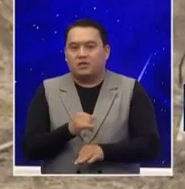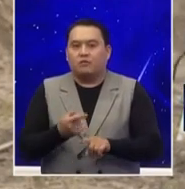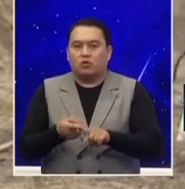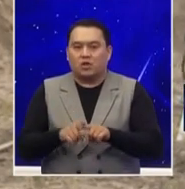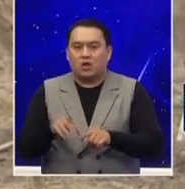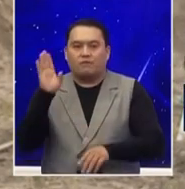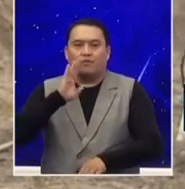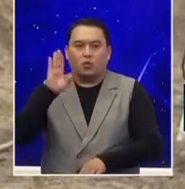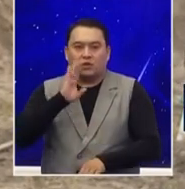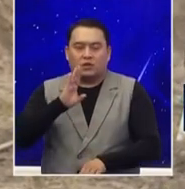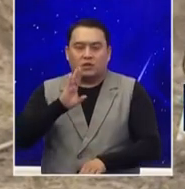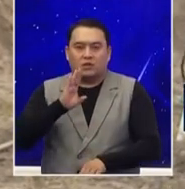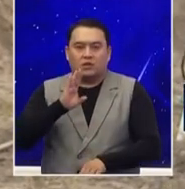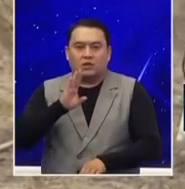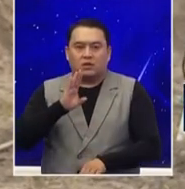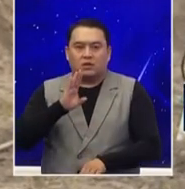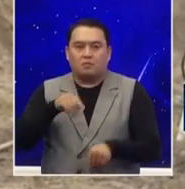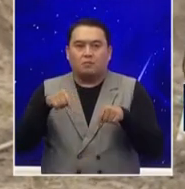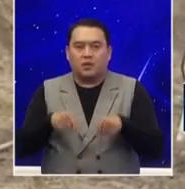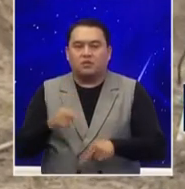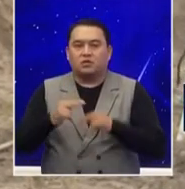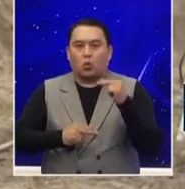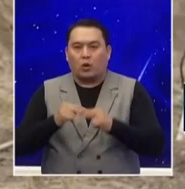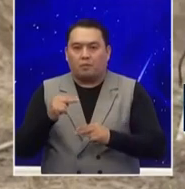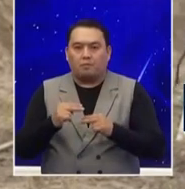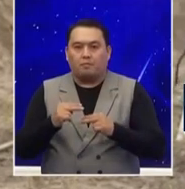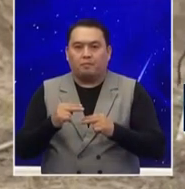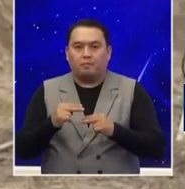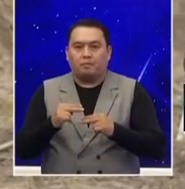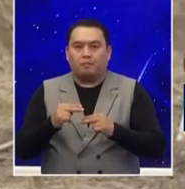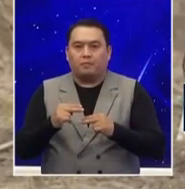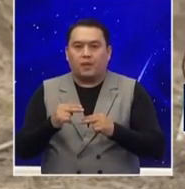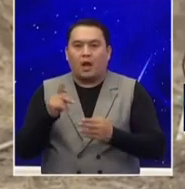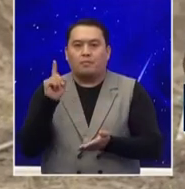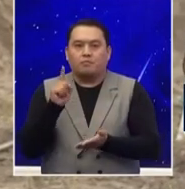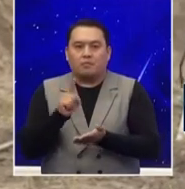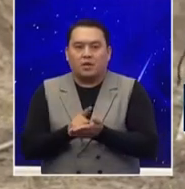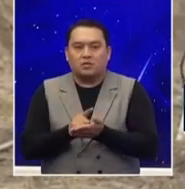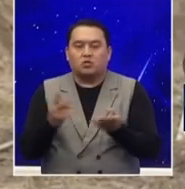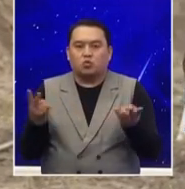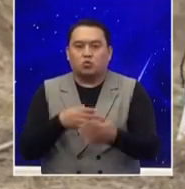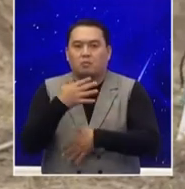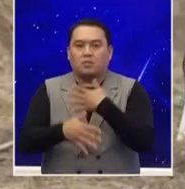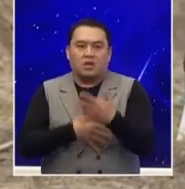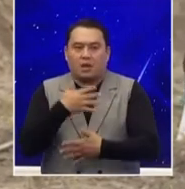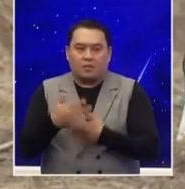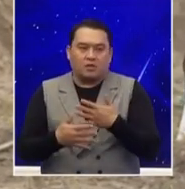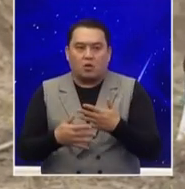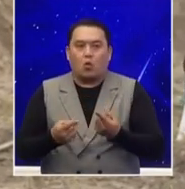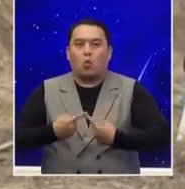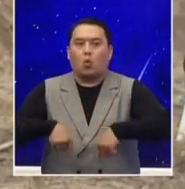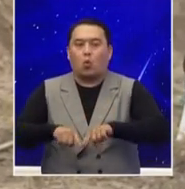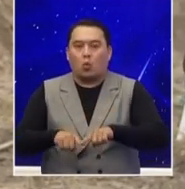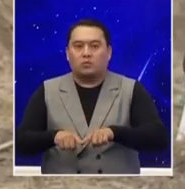сточные воды ради чего мы здесь строимся должны где-то перерабатывается это так называемый комплекс